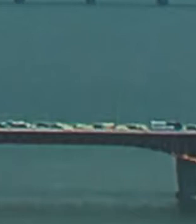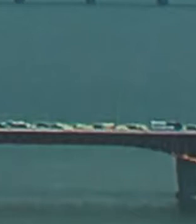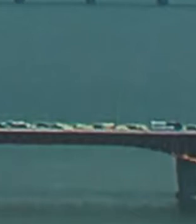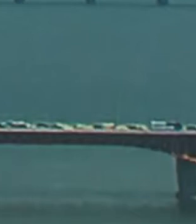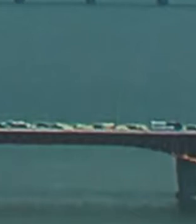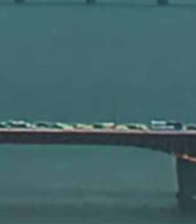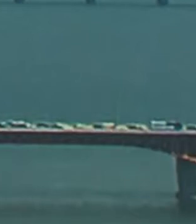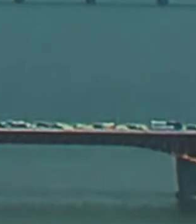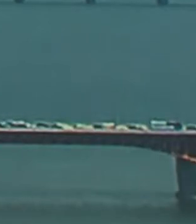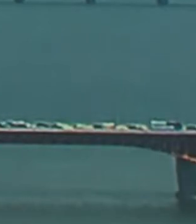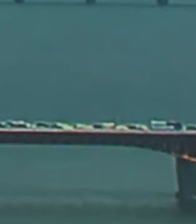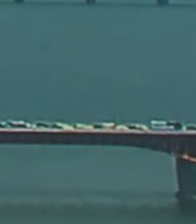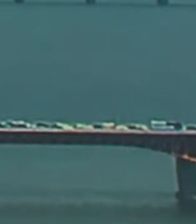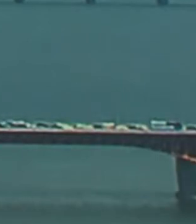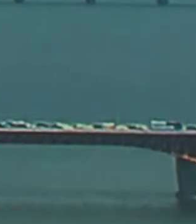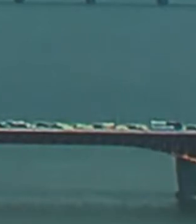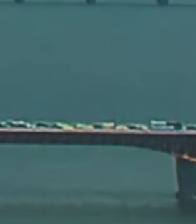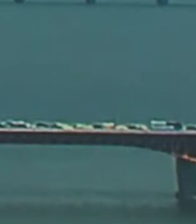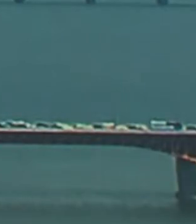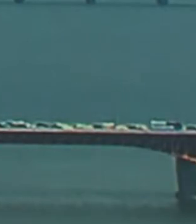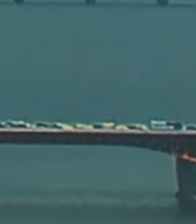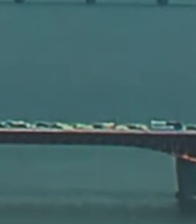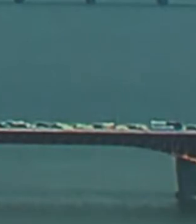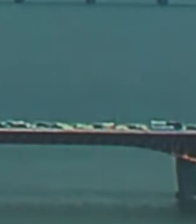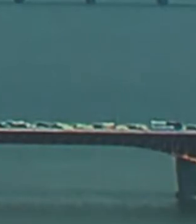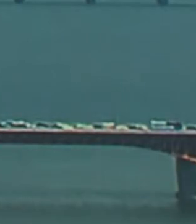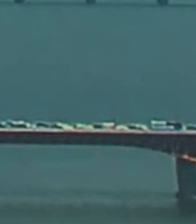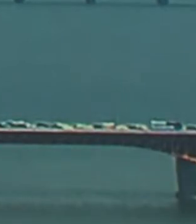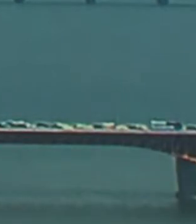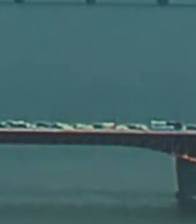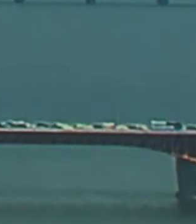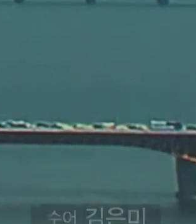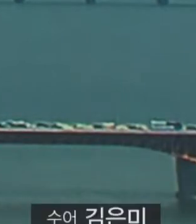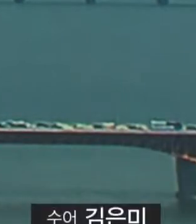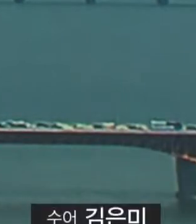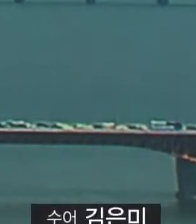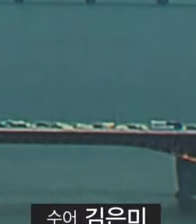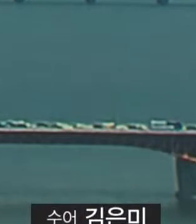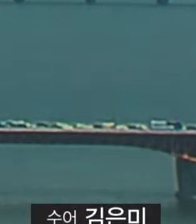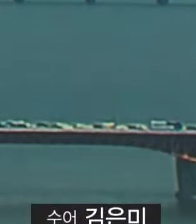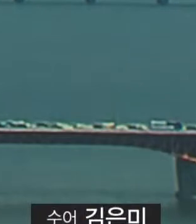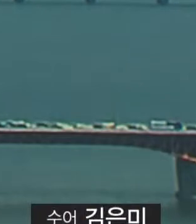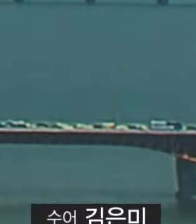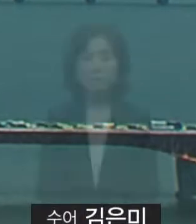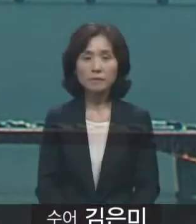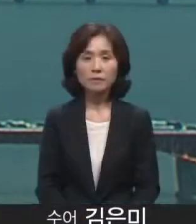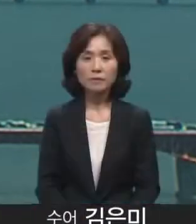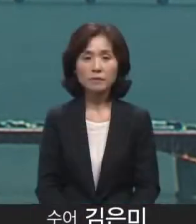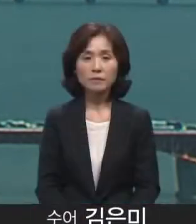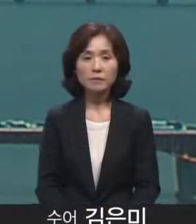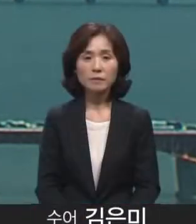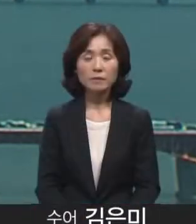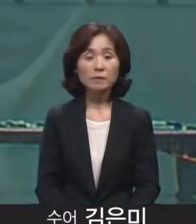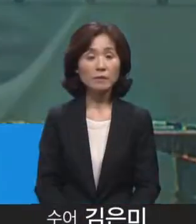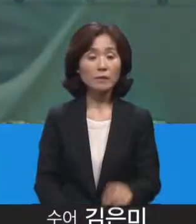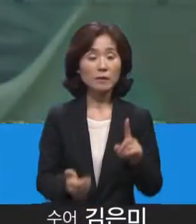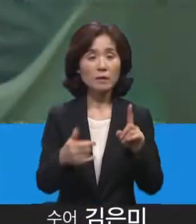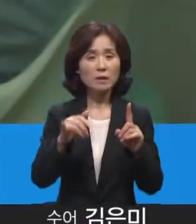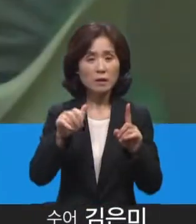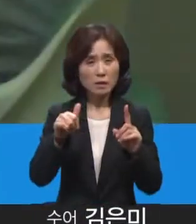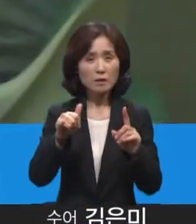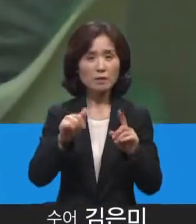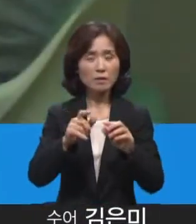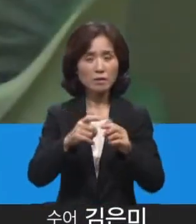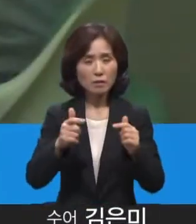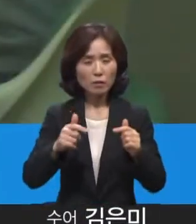수시로 바뀐 학사 일정과 갑작스런 원격 수업 때문에 우리 학생들 지난 학기 참 많이 힘들었을 텐데요 저번에